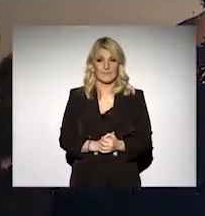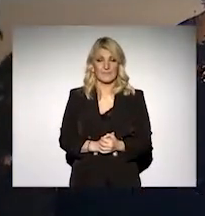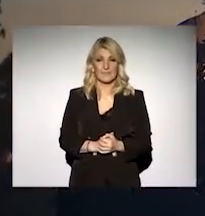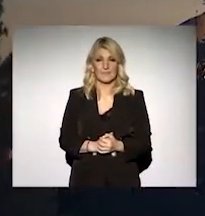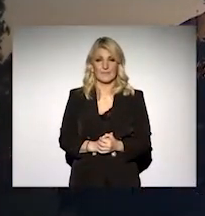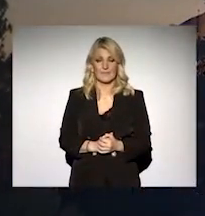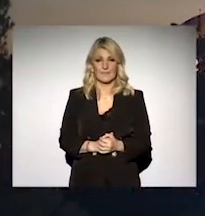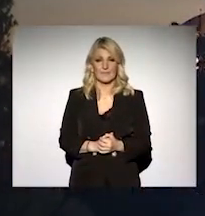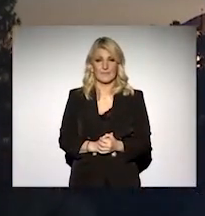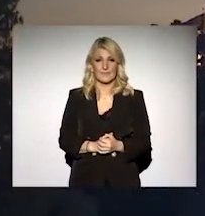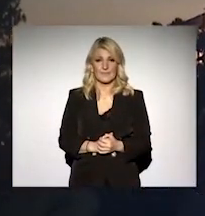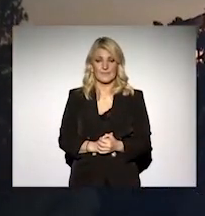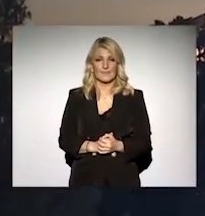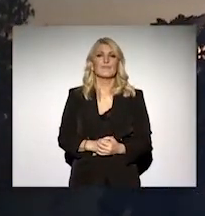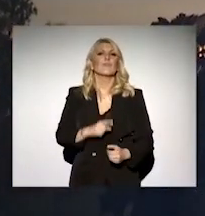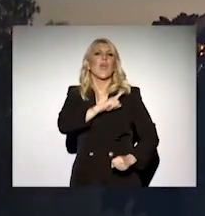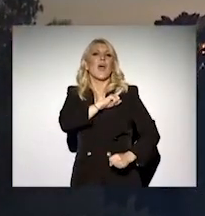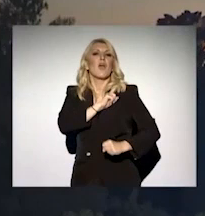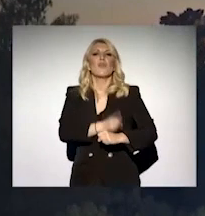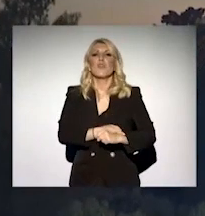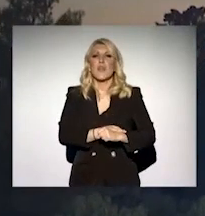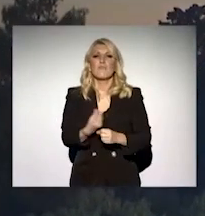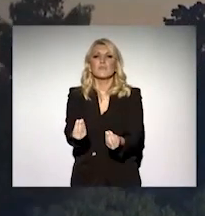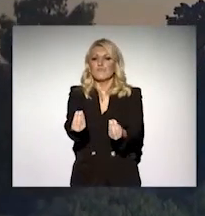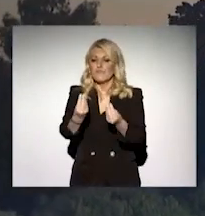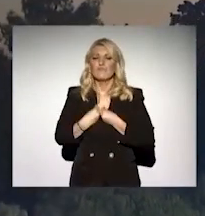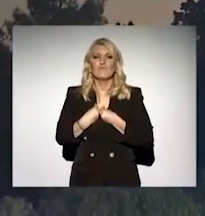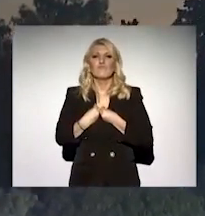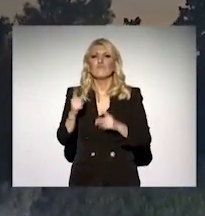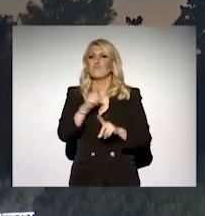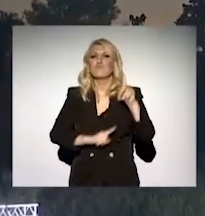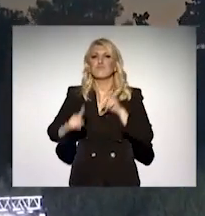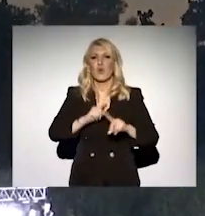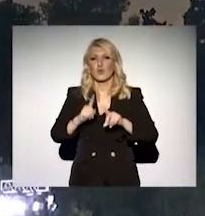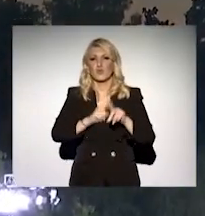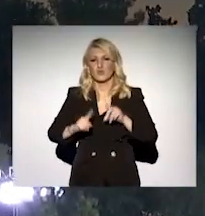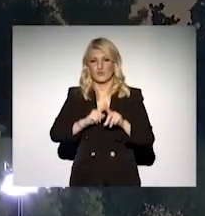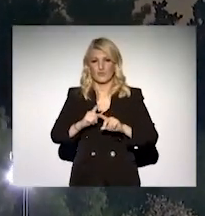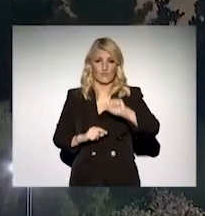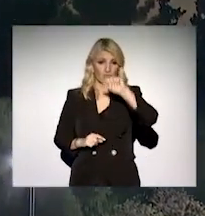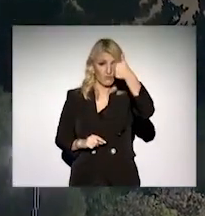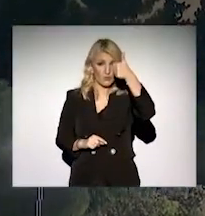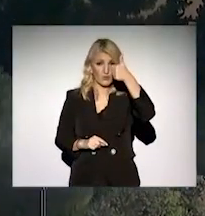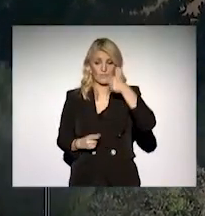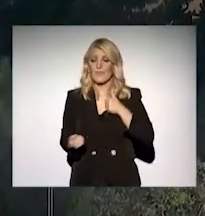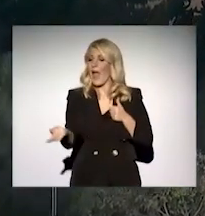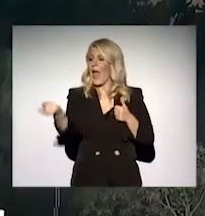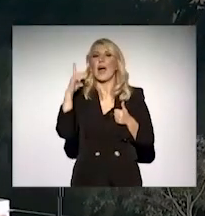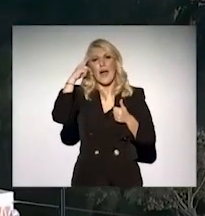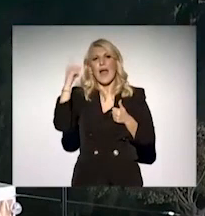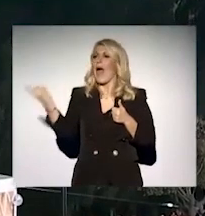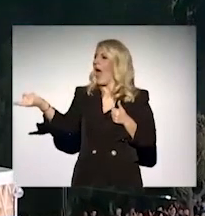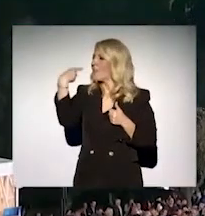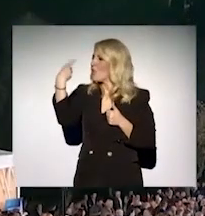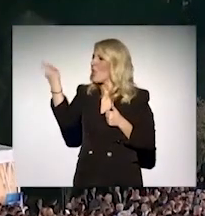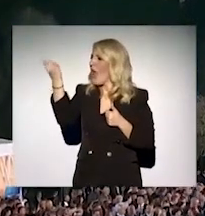συνδυασμός όλων των παραπάνω με υποκρισία και είναι συνδυασμός εκρηκτικός με αλαζονία.